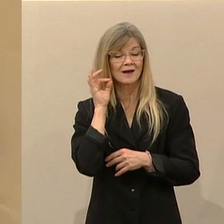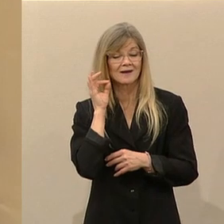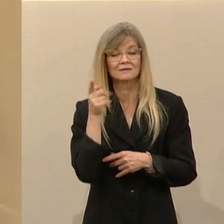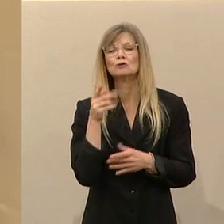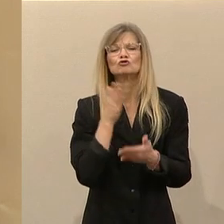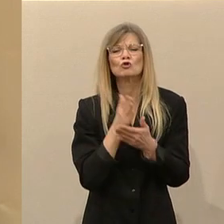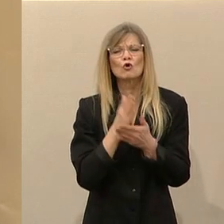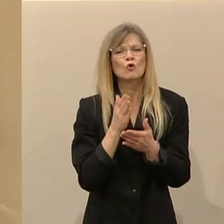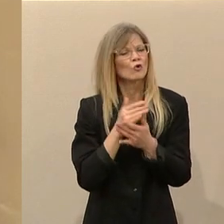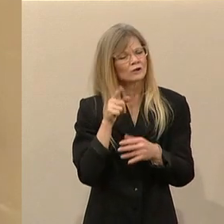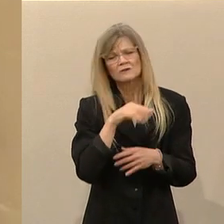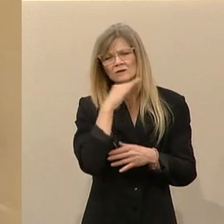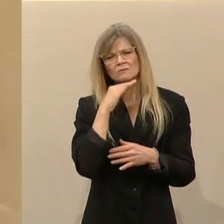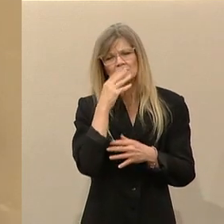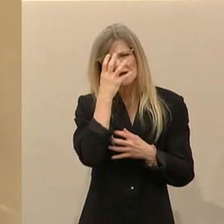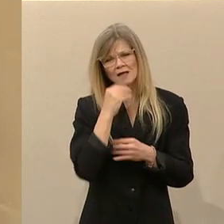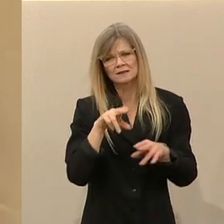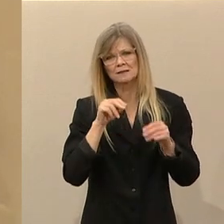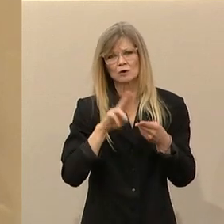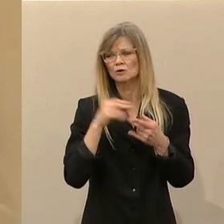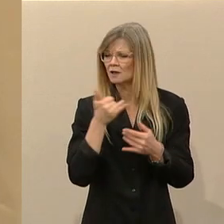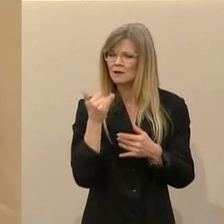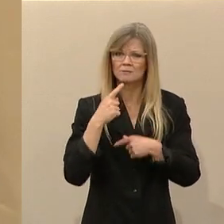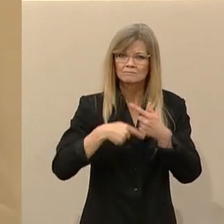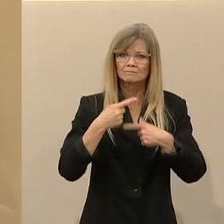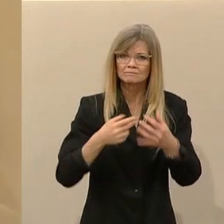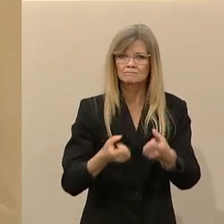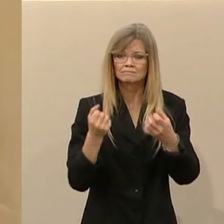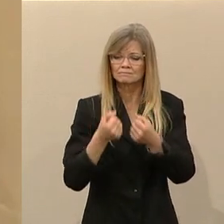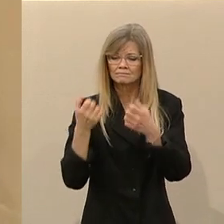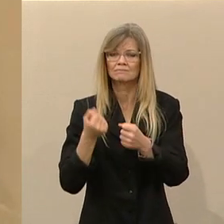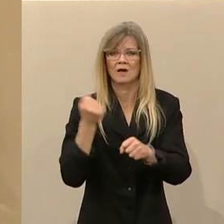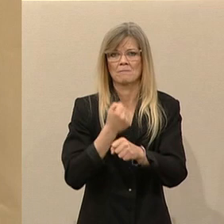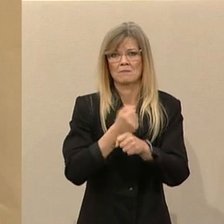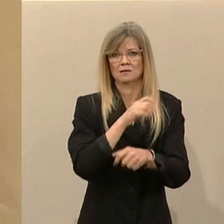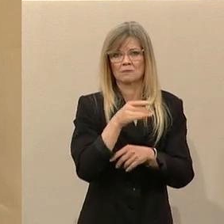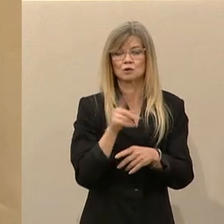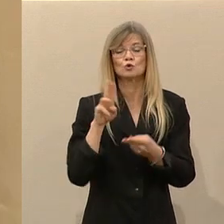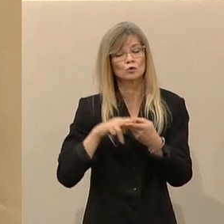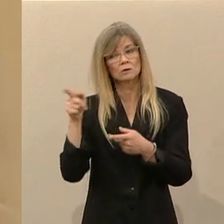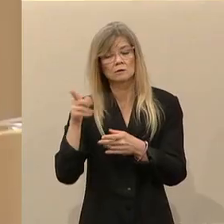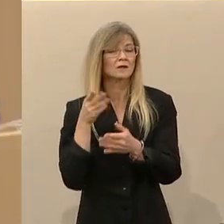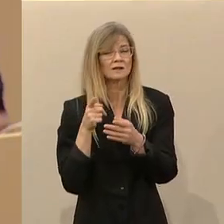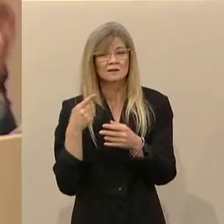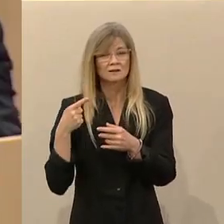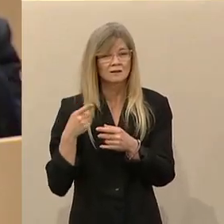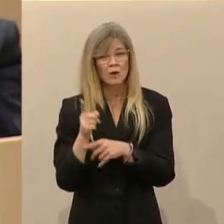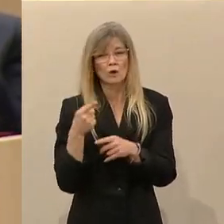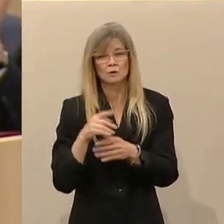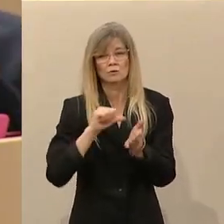und schaffen laufend Arbeitsplätze und leisten somit ihren Beitrag durch Sozialabgaben und Lohnsteuern.